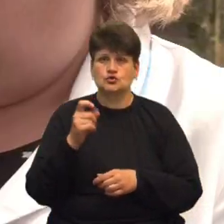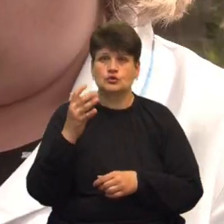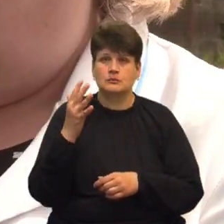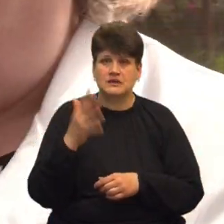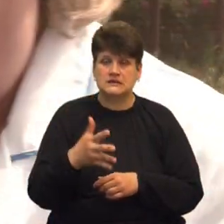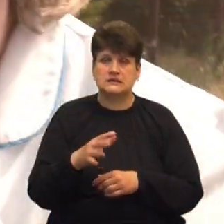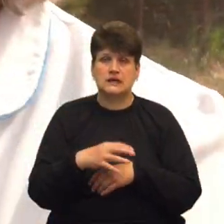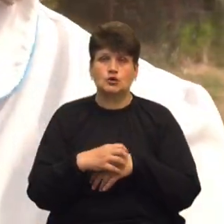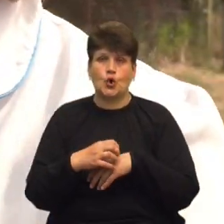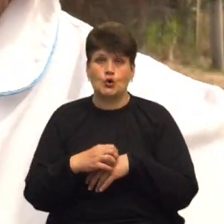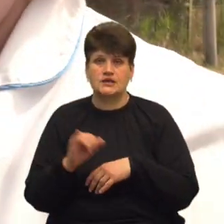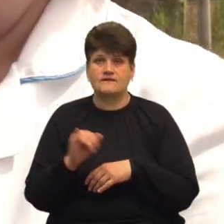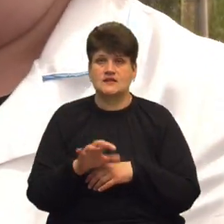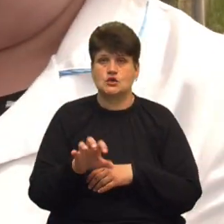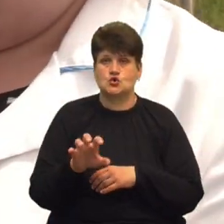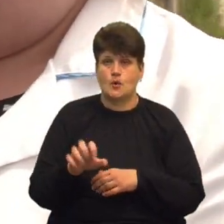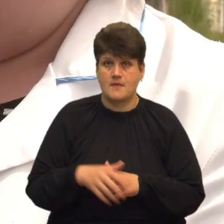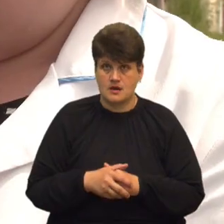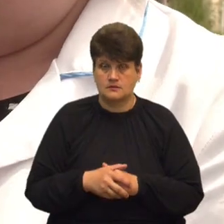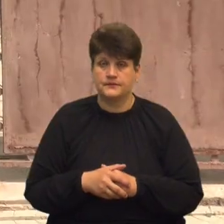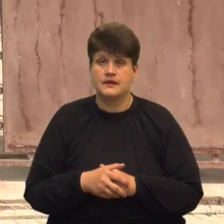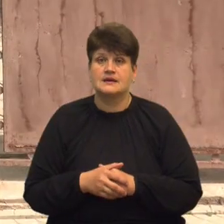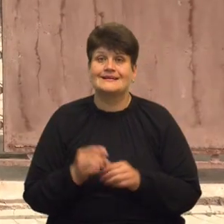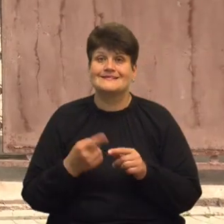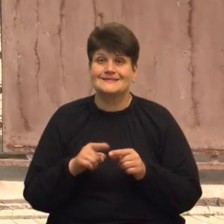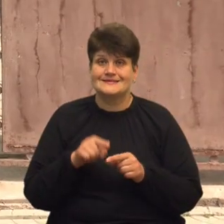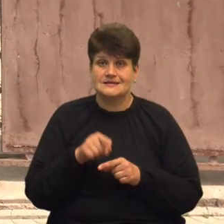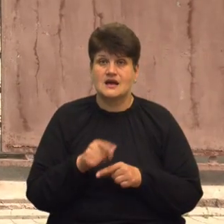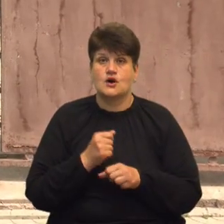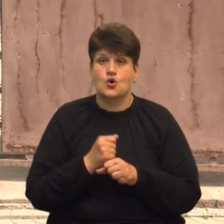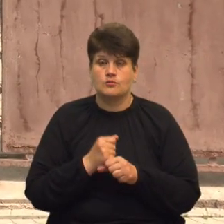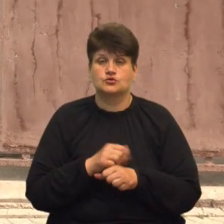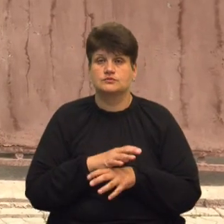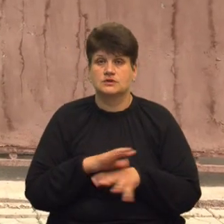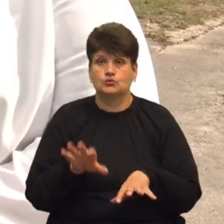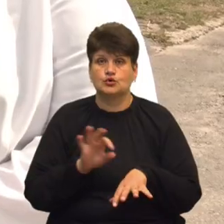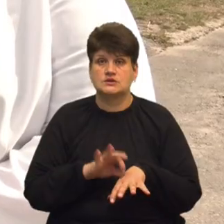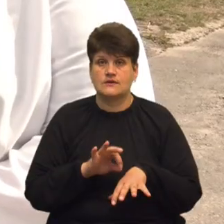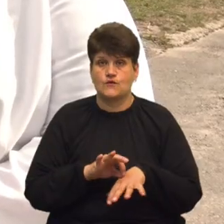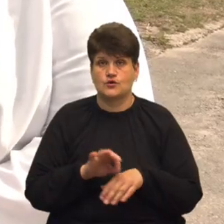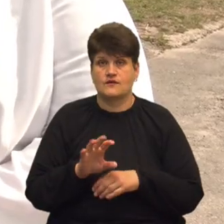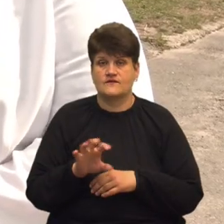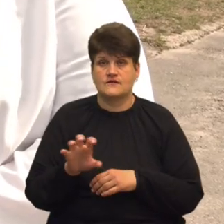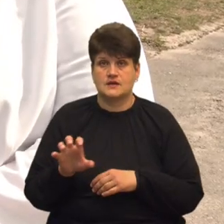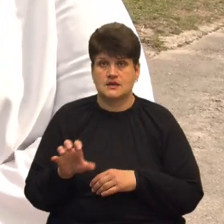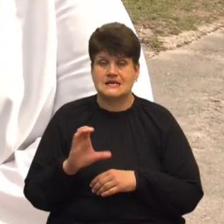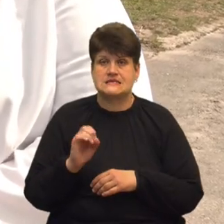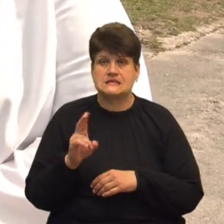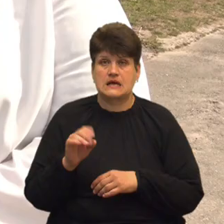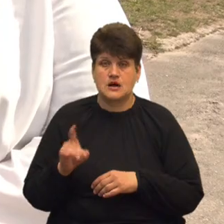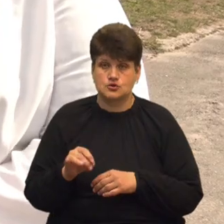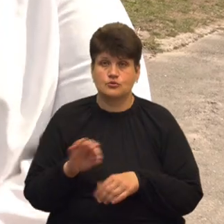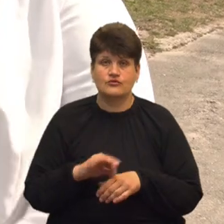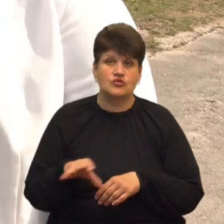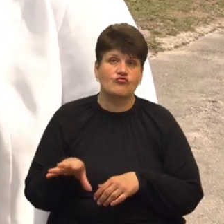розповіла ветеринарка Ольга Барська. За її словами, це роблять, щоб попередити захворювання у тварин. Хворіють сказом всі теплокровні